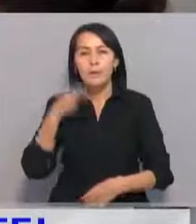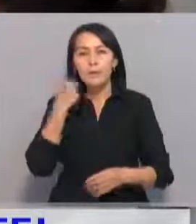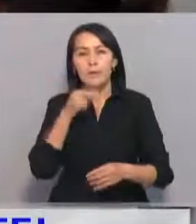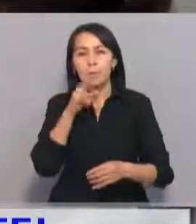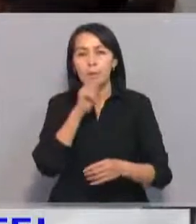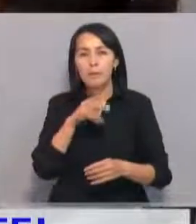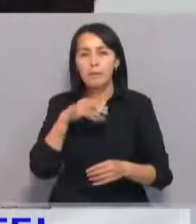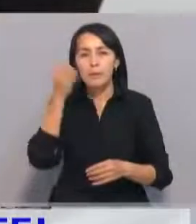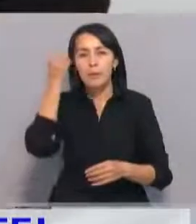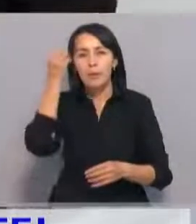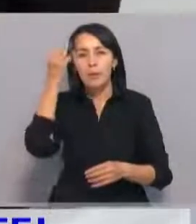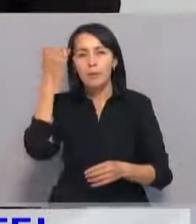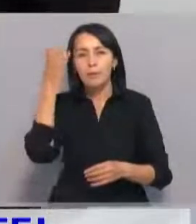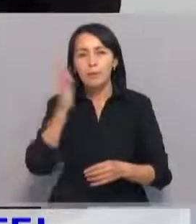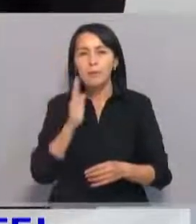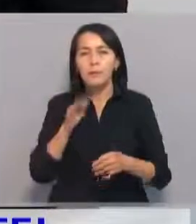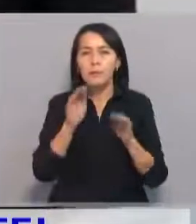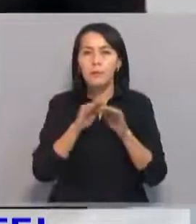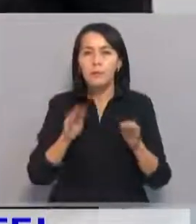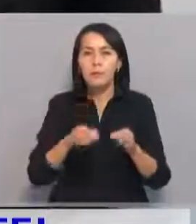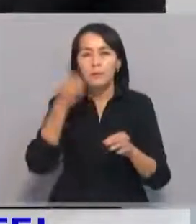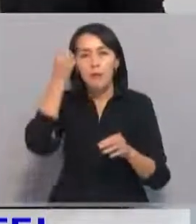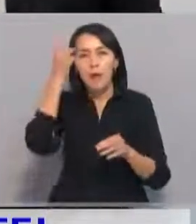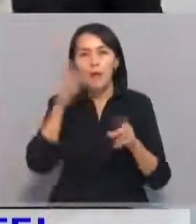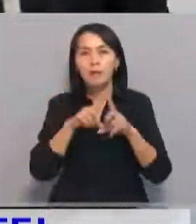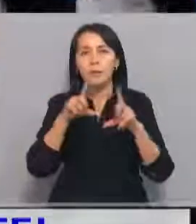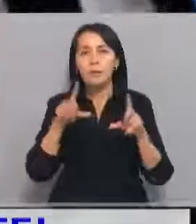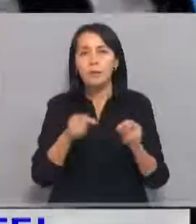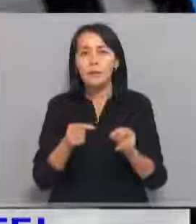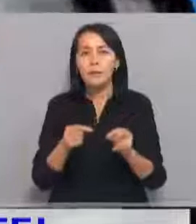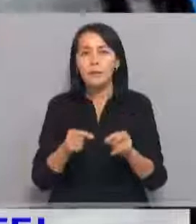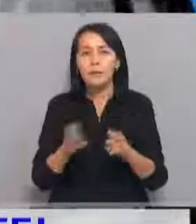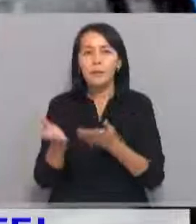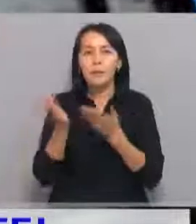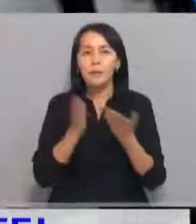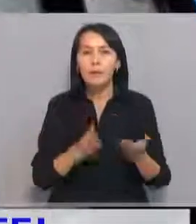білім, саналы тәрбие алсын десеңіз, балаңызды ақылды мектепке беріңіз. Оскар